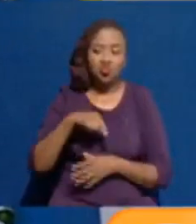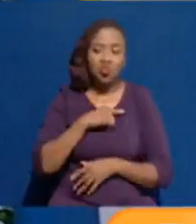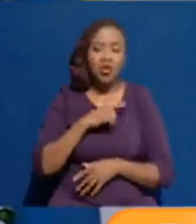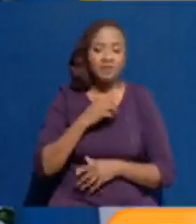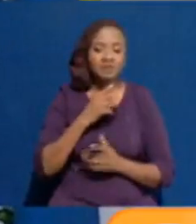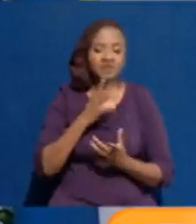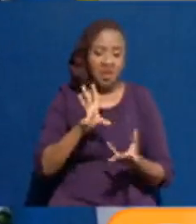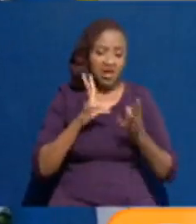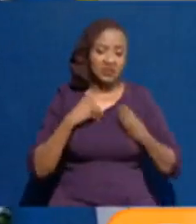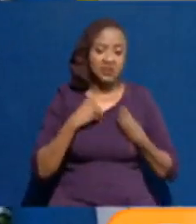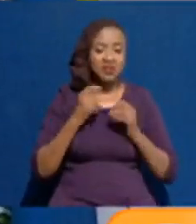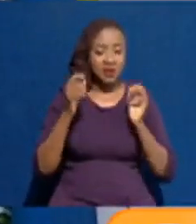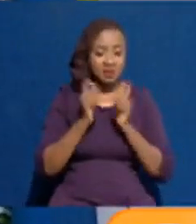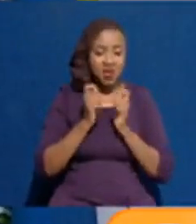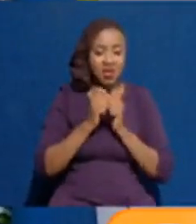kwamba